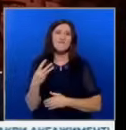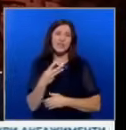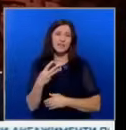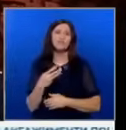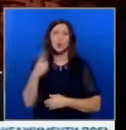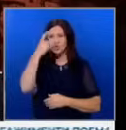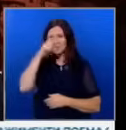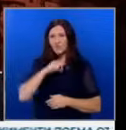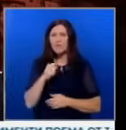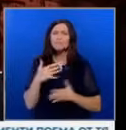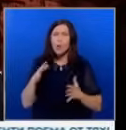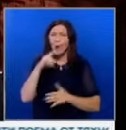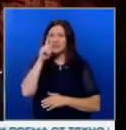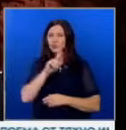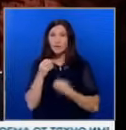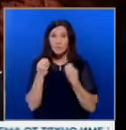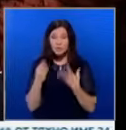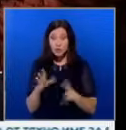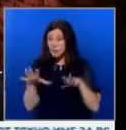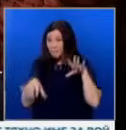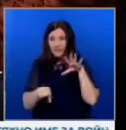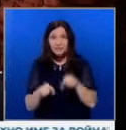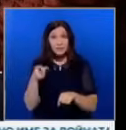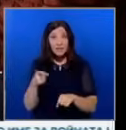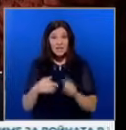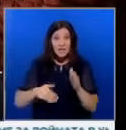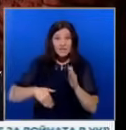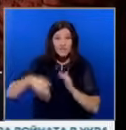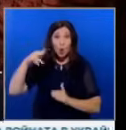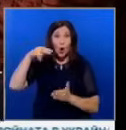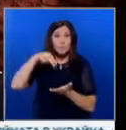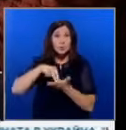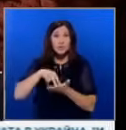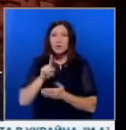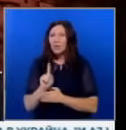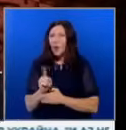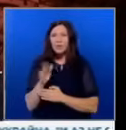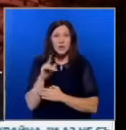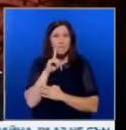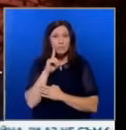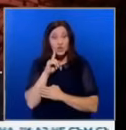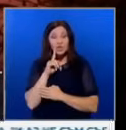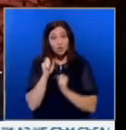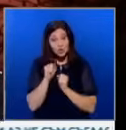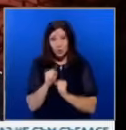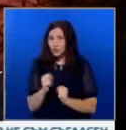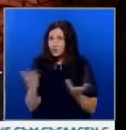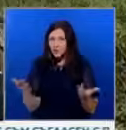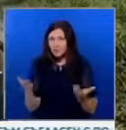Яр. Много е важно да не им позволим да превземат тази висока позиция, но дали момчетата ще удържат?